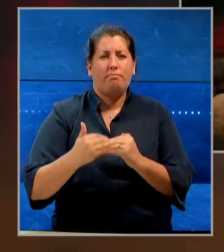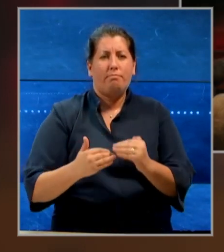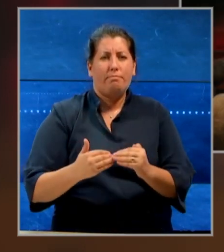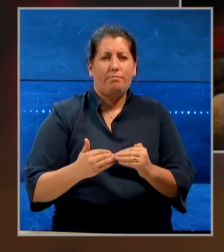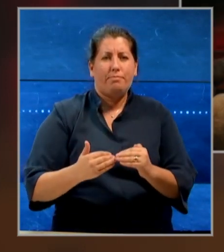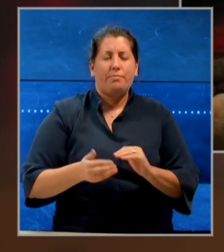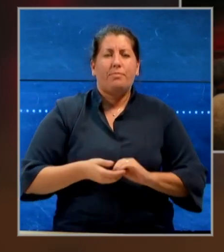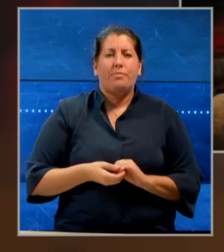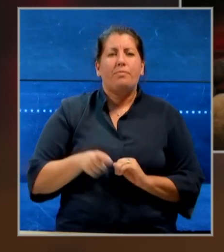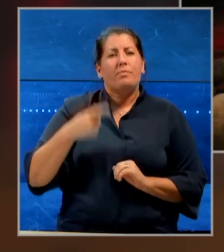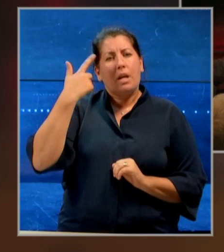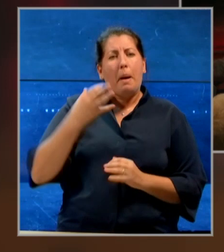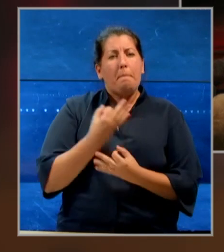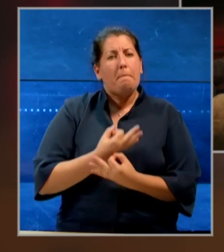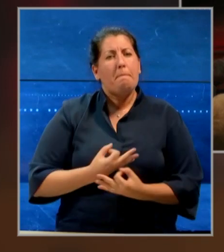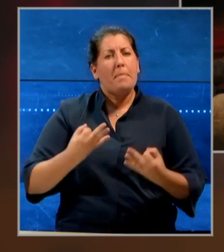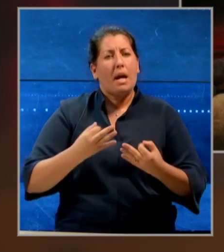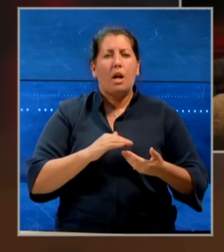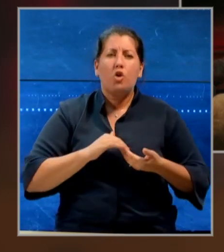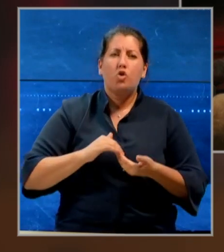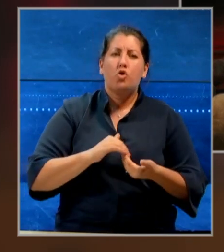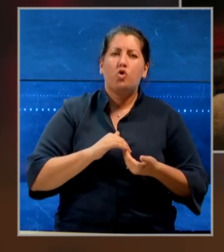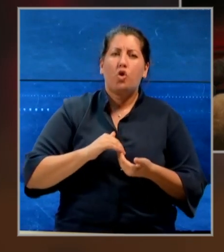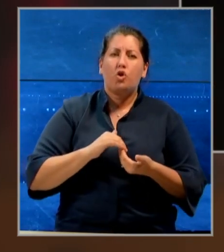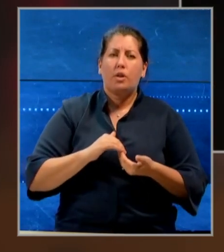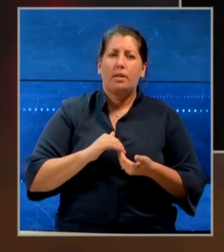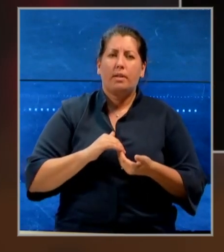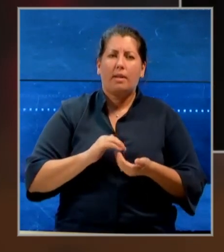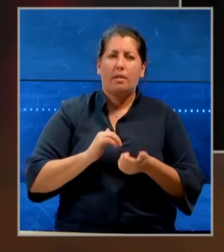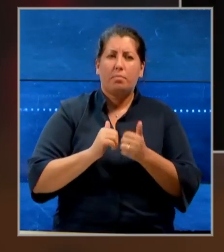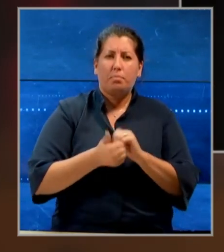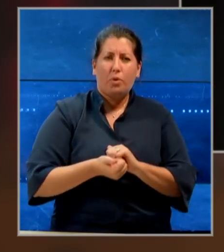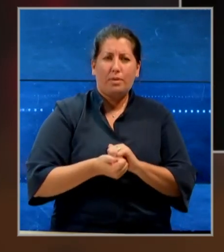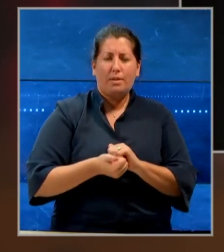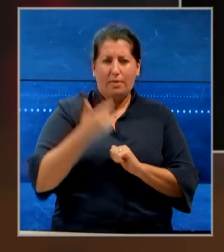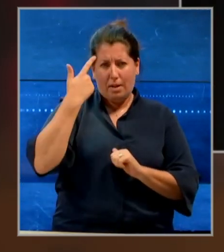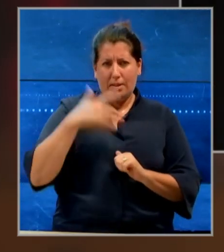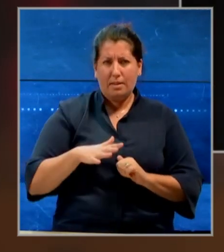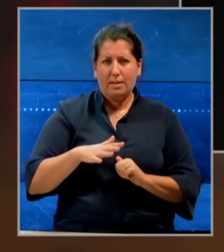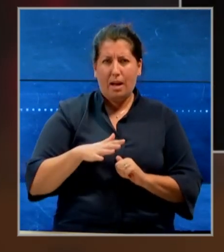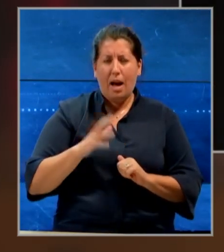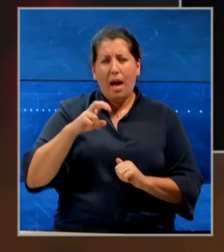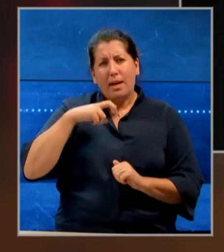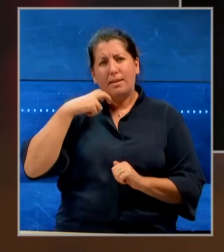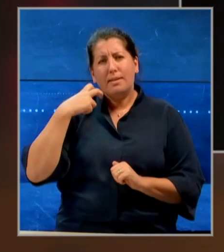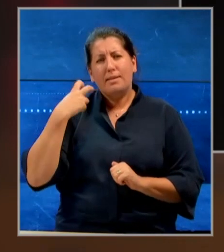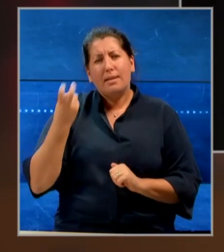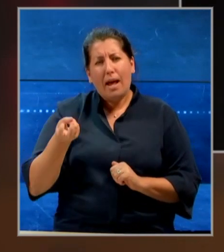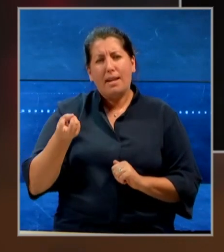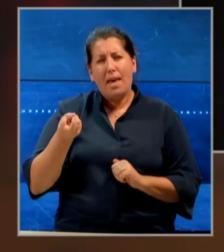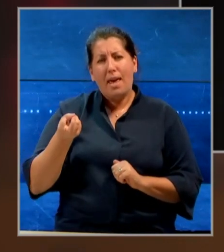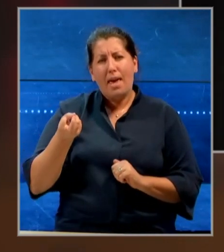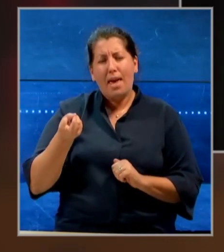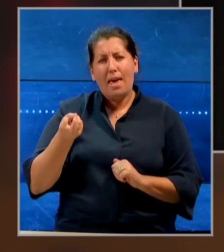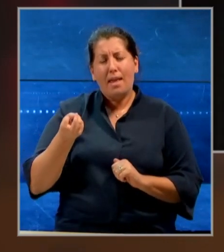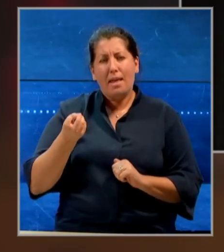mai i mercati, le società, i direttori sportivi, queste anche, diciamo, holding straniere, questi fondi lavorano molto sugli algoritmi, eh? No,